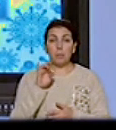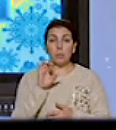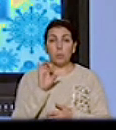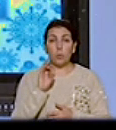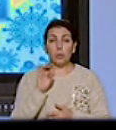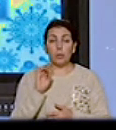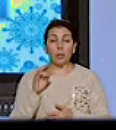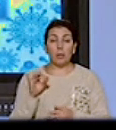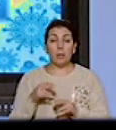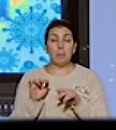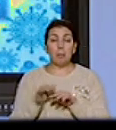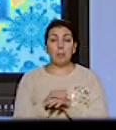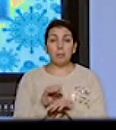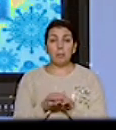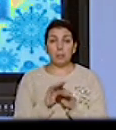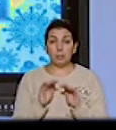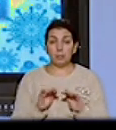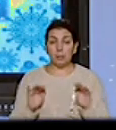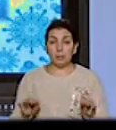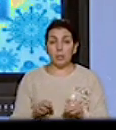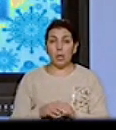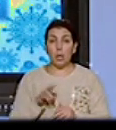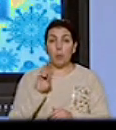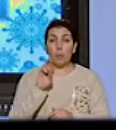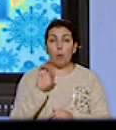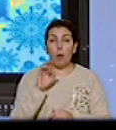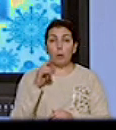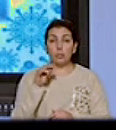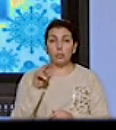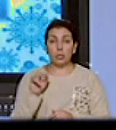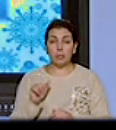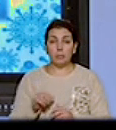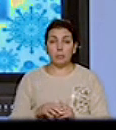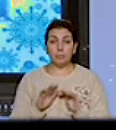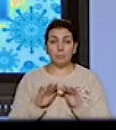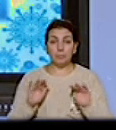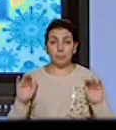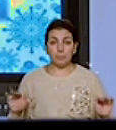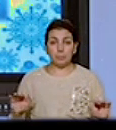Просторный. Молодцы, ребята. Бохча.